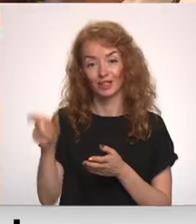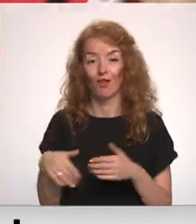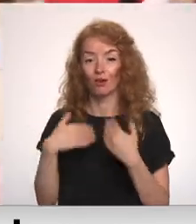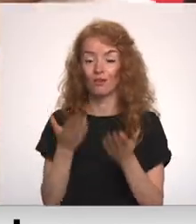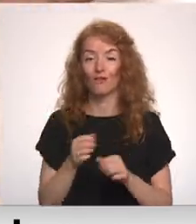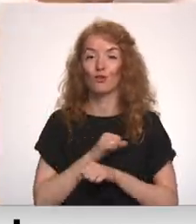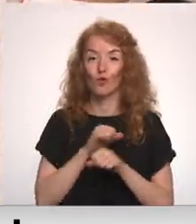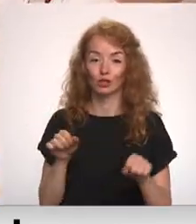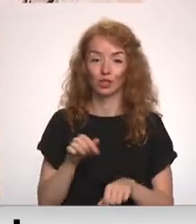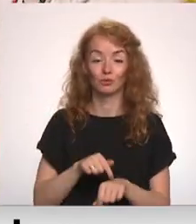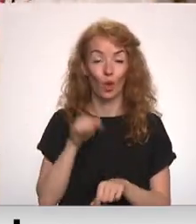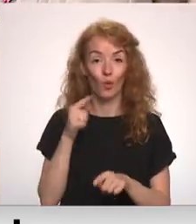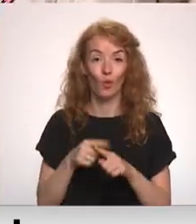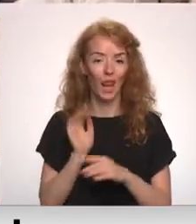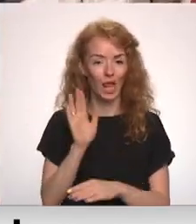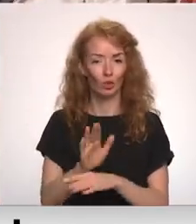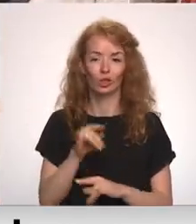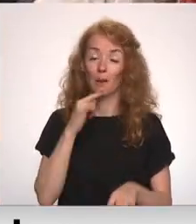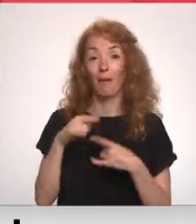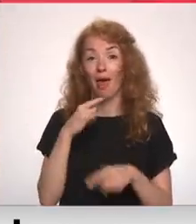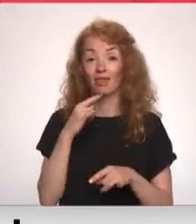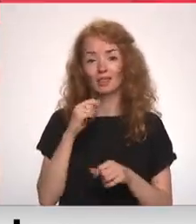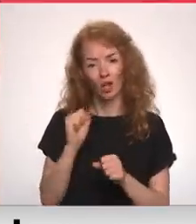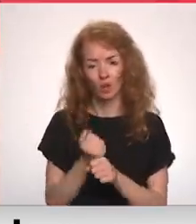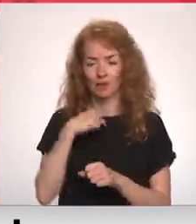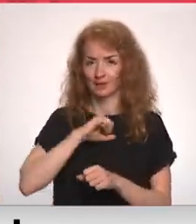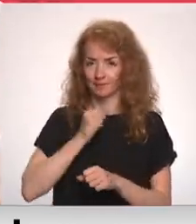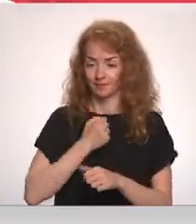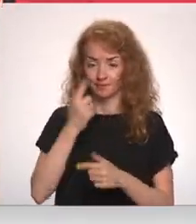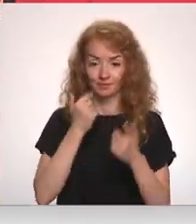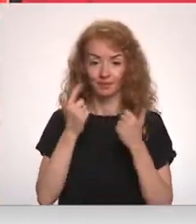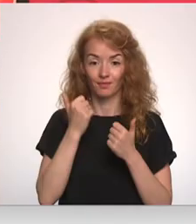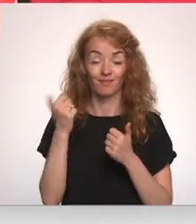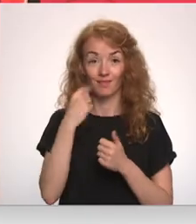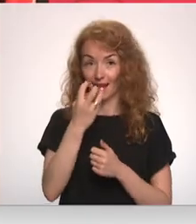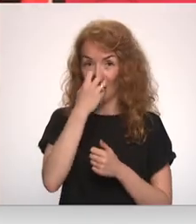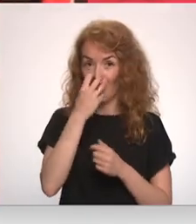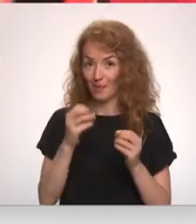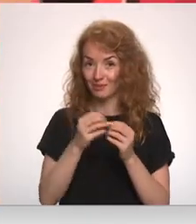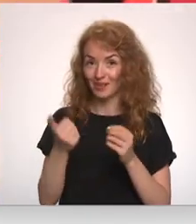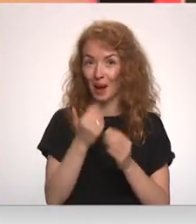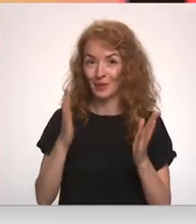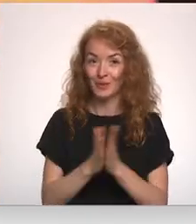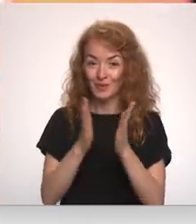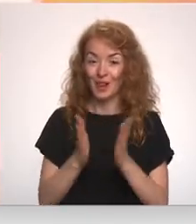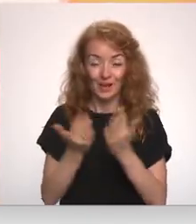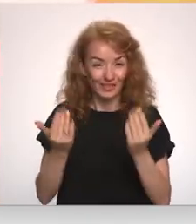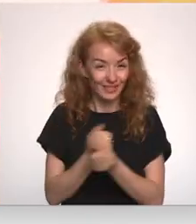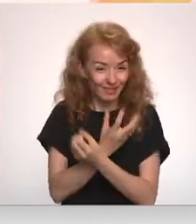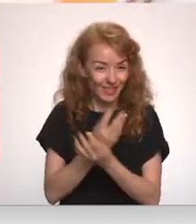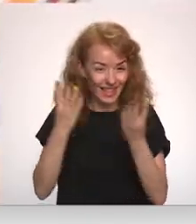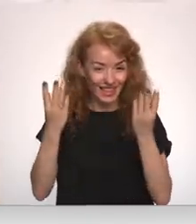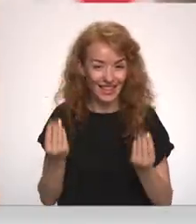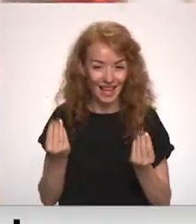drošības sajūtu un likuši smieties kaut nāk raudiens. Dakterim Klaunam 10 gadu dzimene, mums šodien dzimšana diena! Kokas